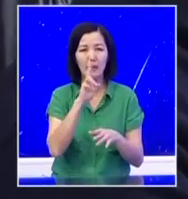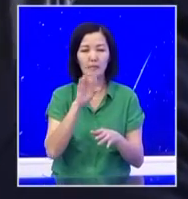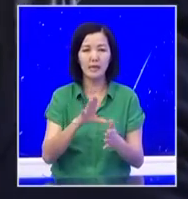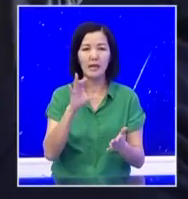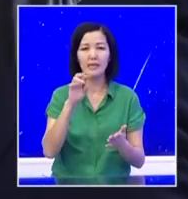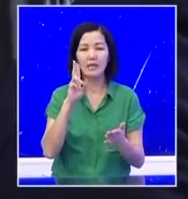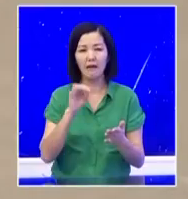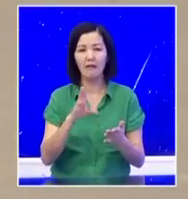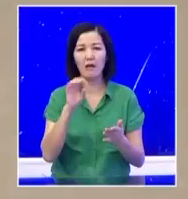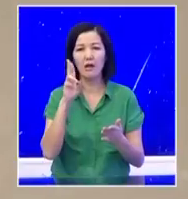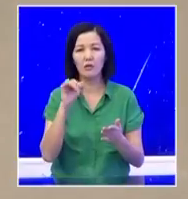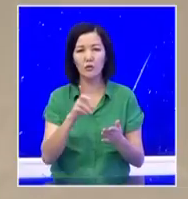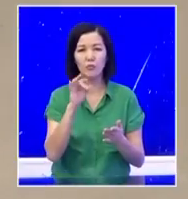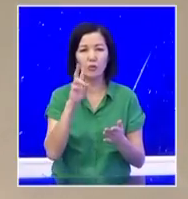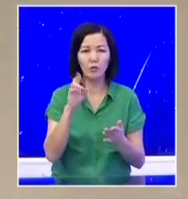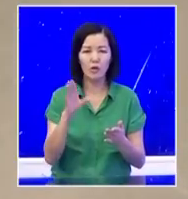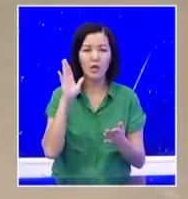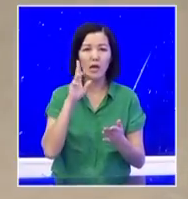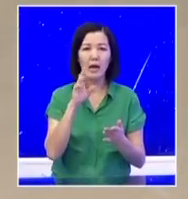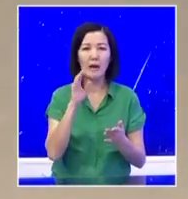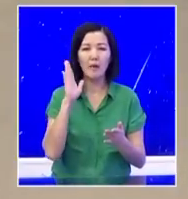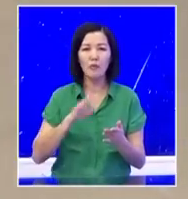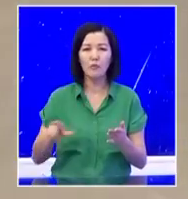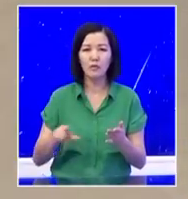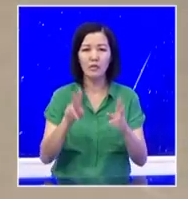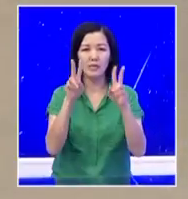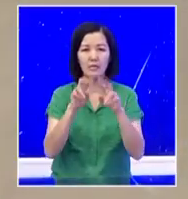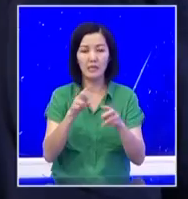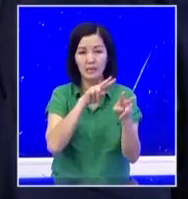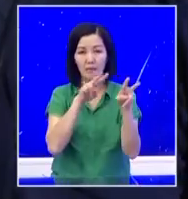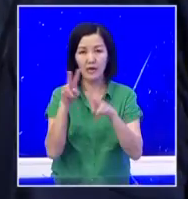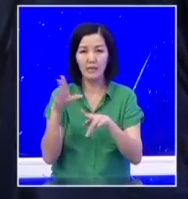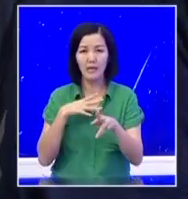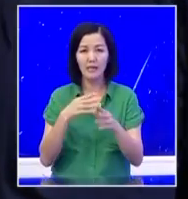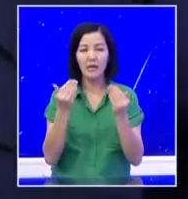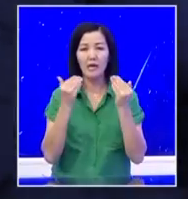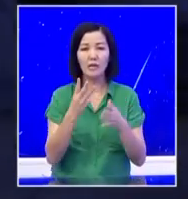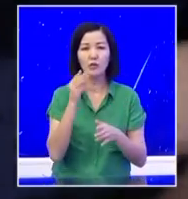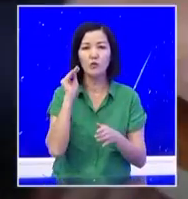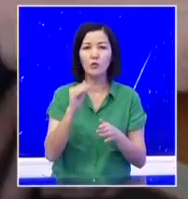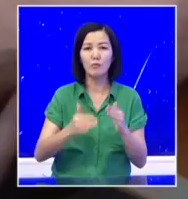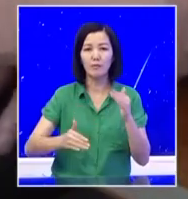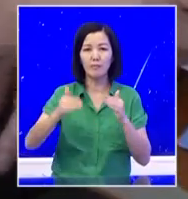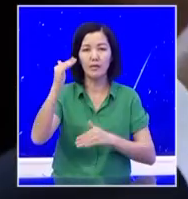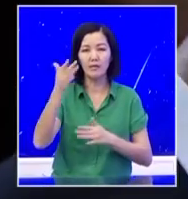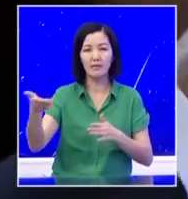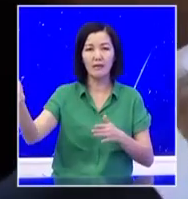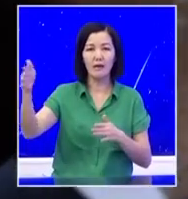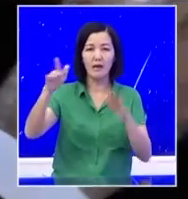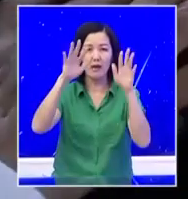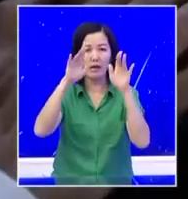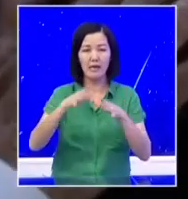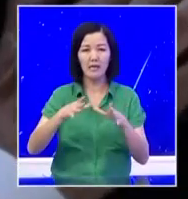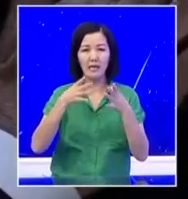Лепсі, Сарқан, Ақсу, Бүйен, Қапал өзендерін аралап тексерді. Байқауларынша қазір 3000 метр биіктіктегі қарлар